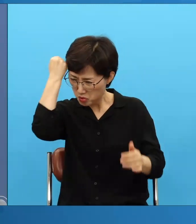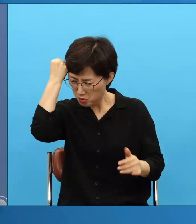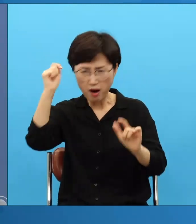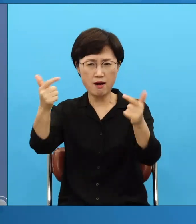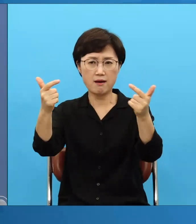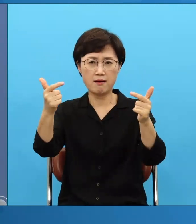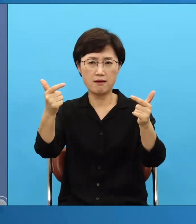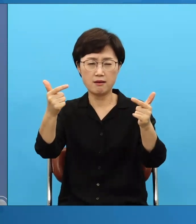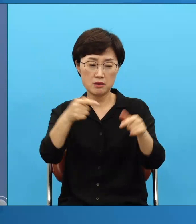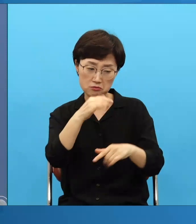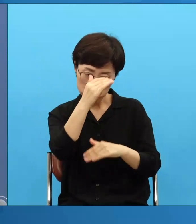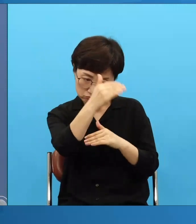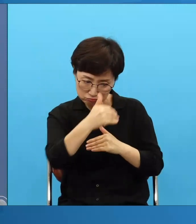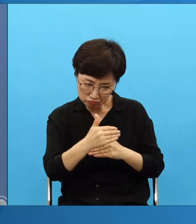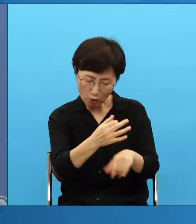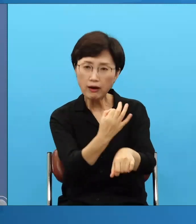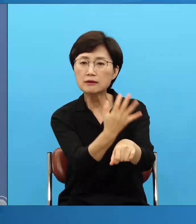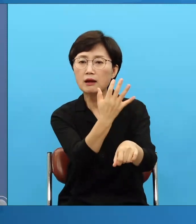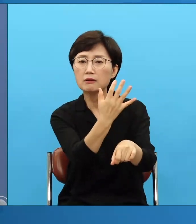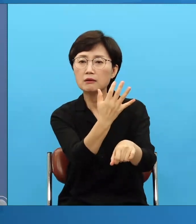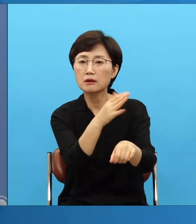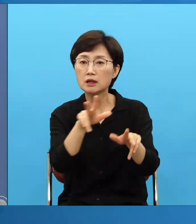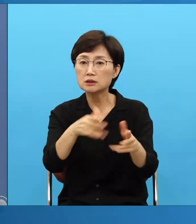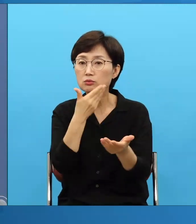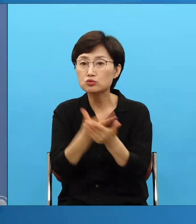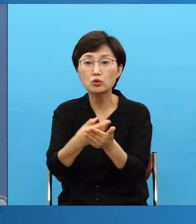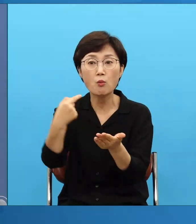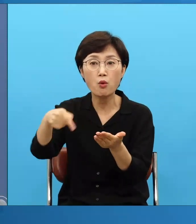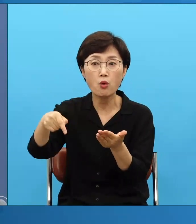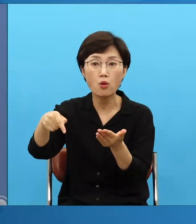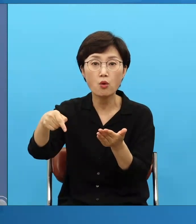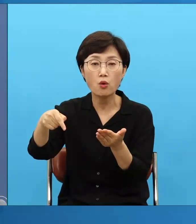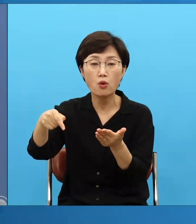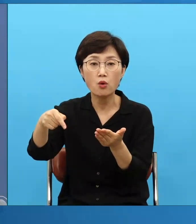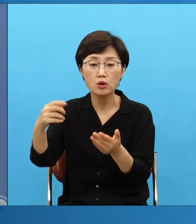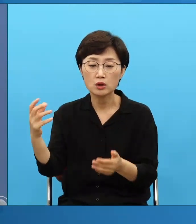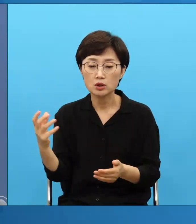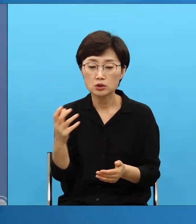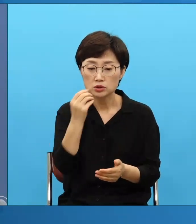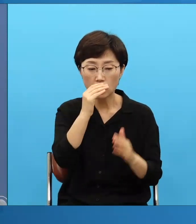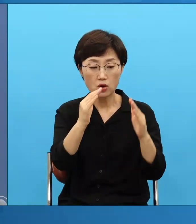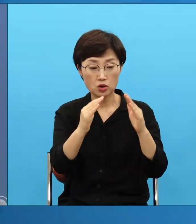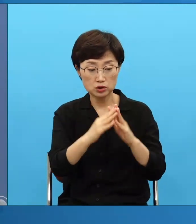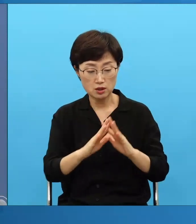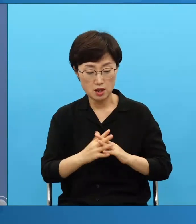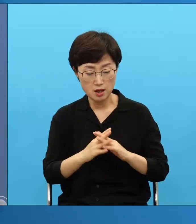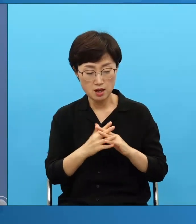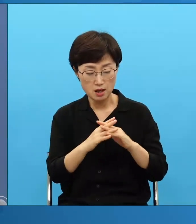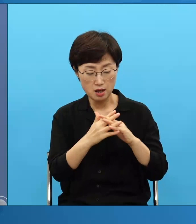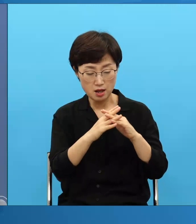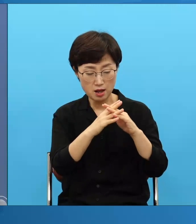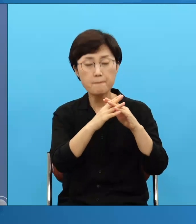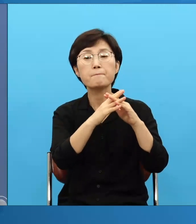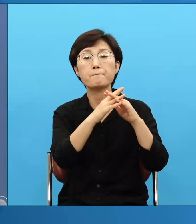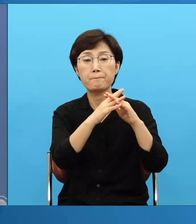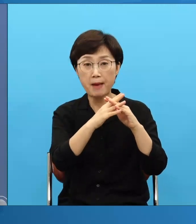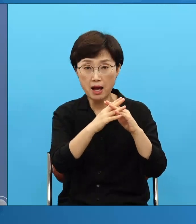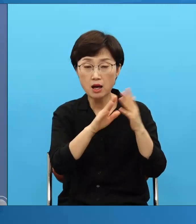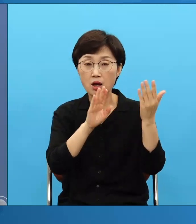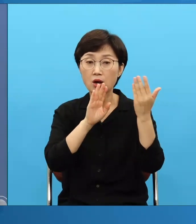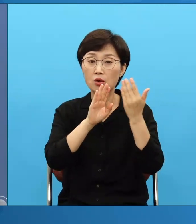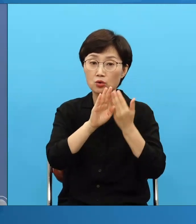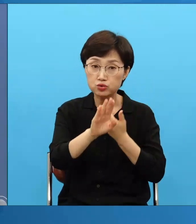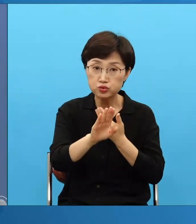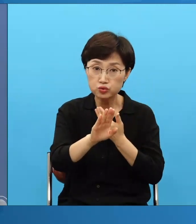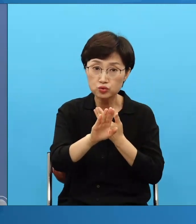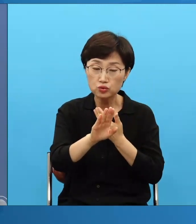it's not a problem or issue at 우리는 all. 그게 아니다 지금. And it's not something like that for us. 성전 건축이 끝나고 나면 여러분은 어떤 응답을 받아야 되느냐?